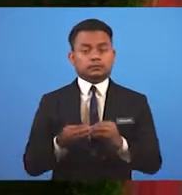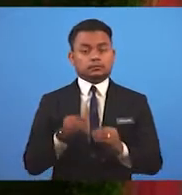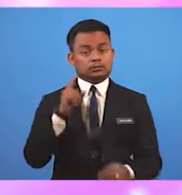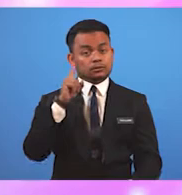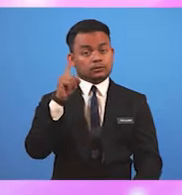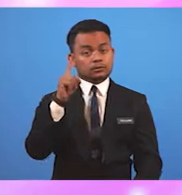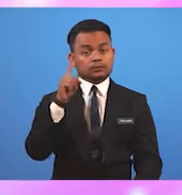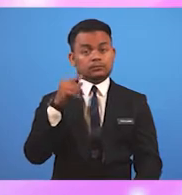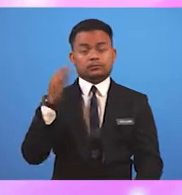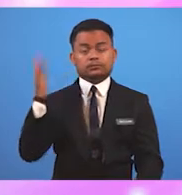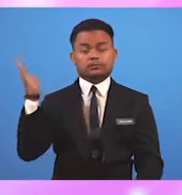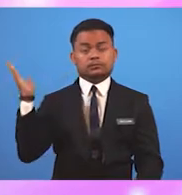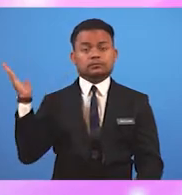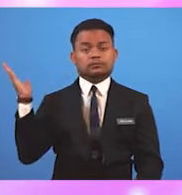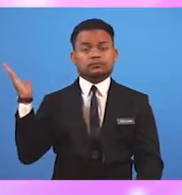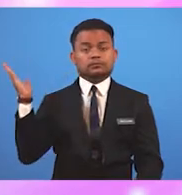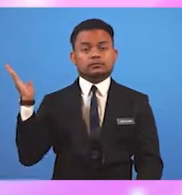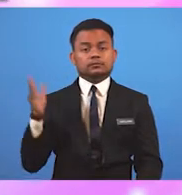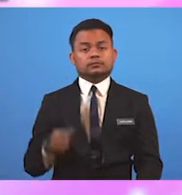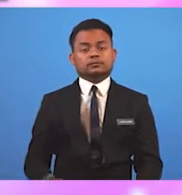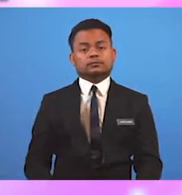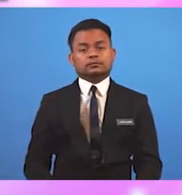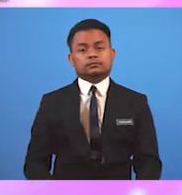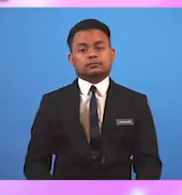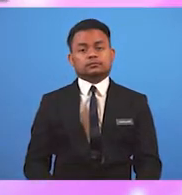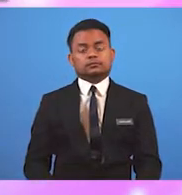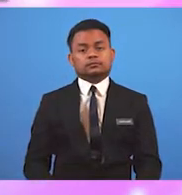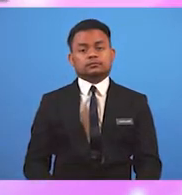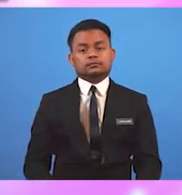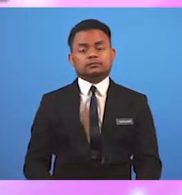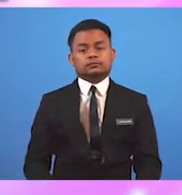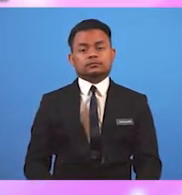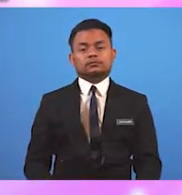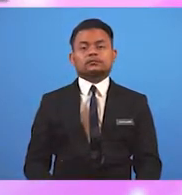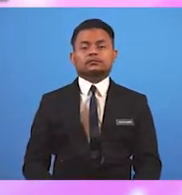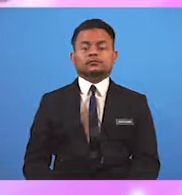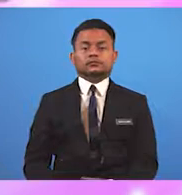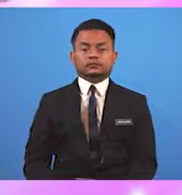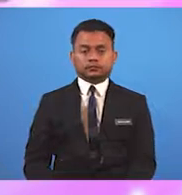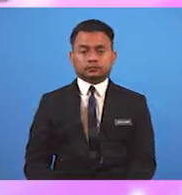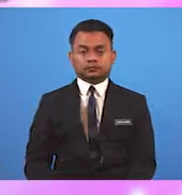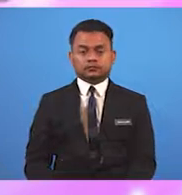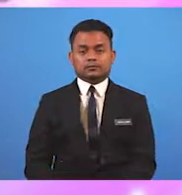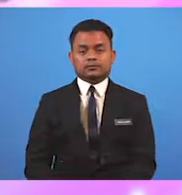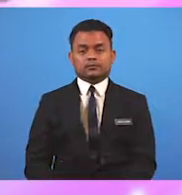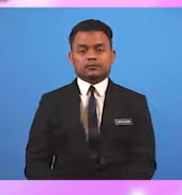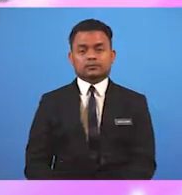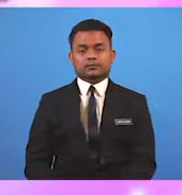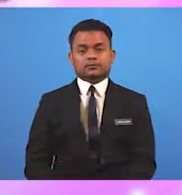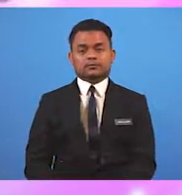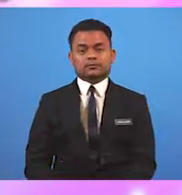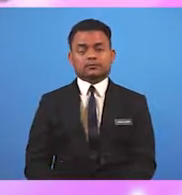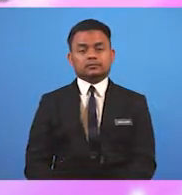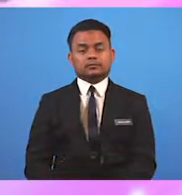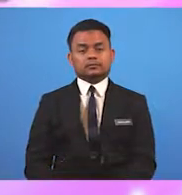RM2 diterima, mesej terima kasih akan dipaparkan. Jika wang